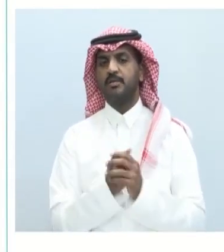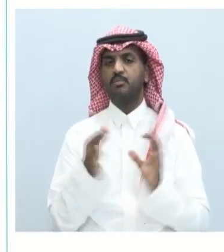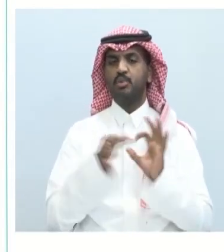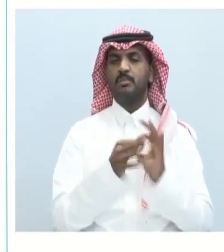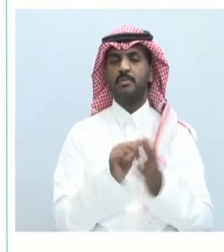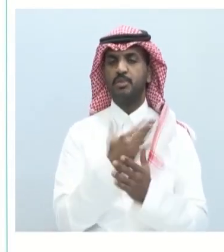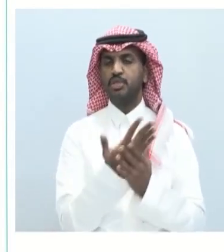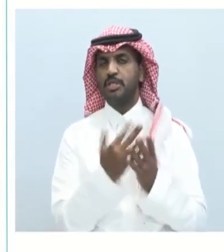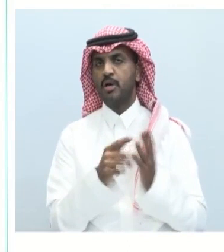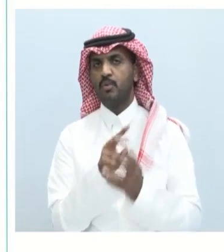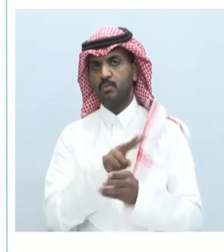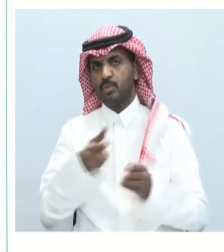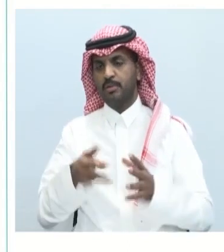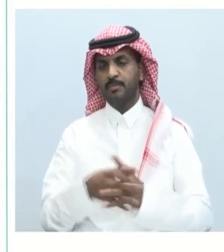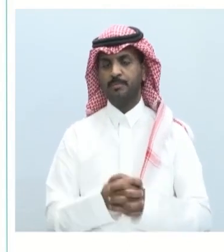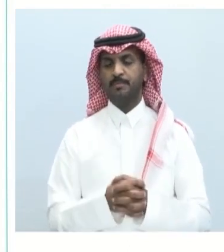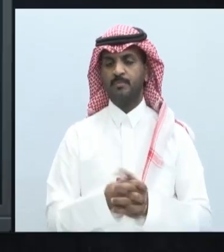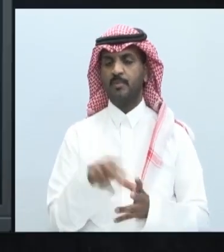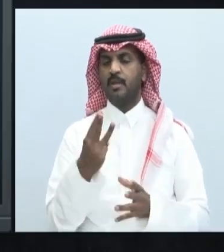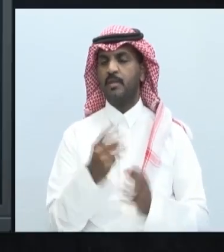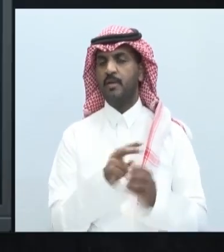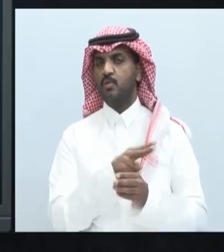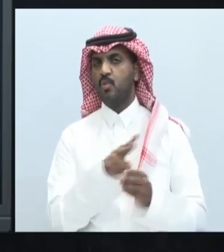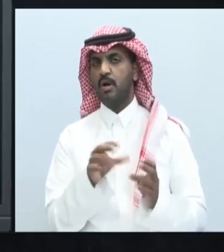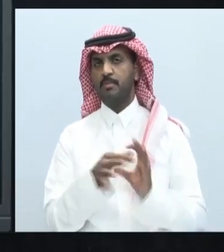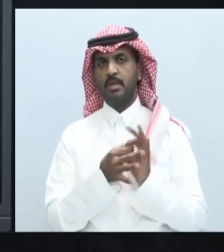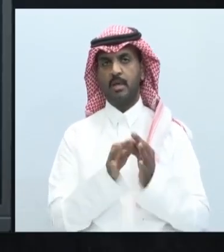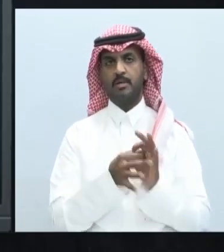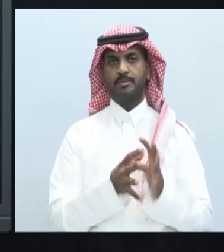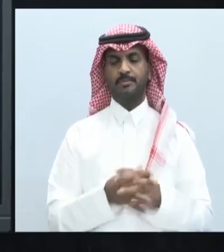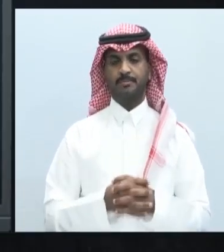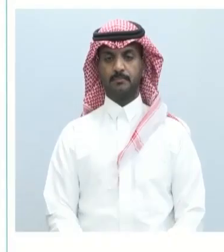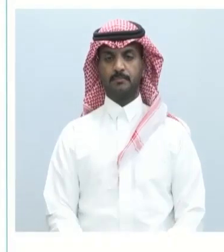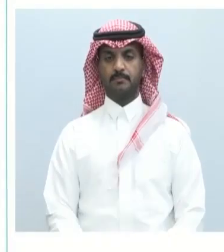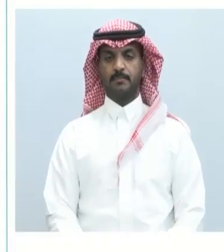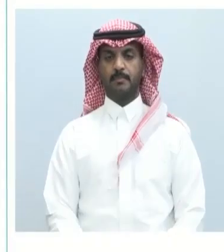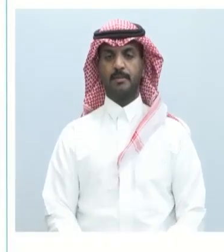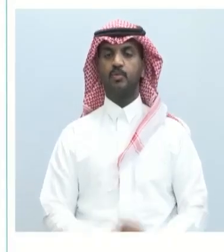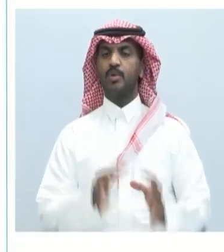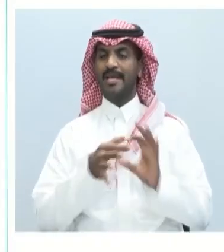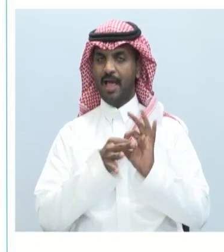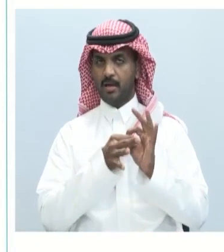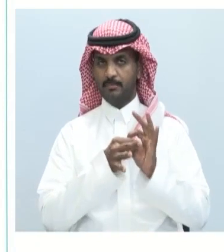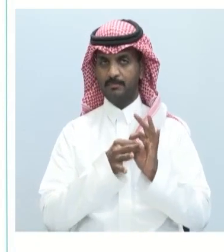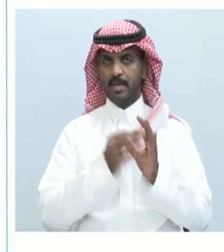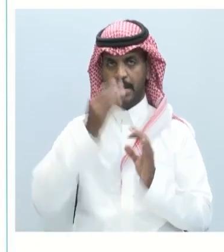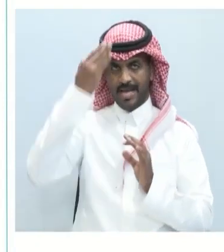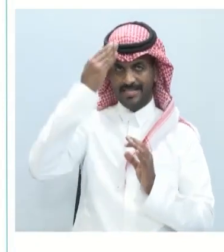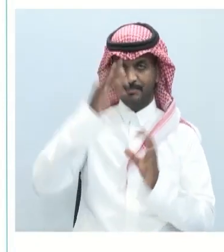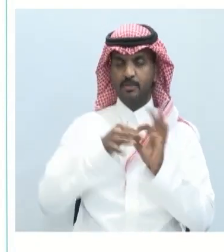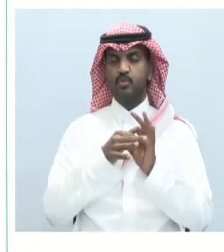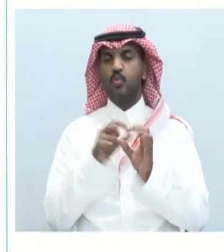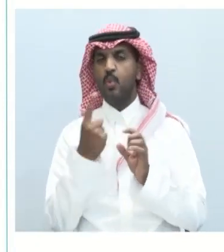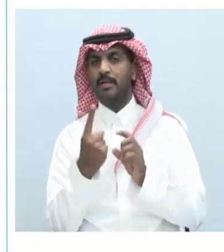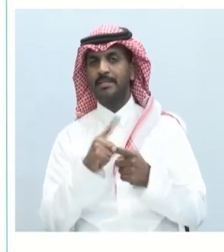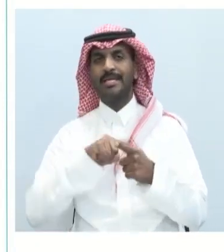من جداول مختلفه هناك ثلاثه انواع من العلاقات علاقه راس براس او واحد